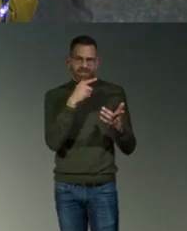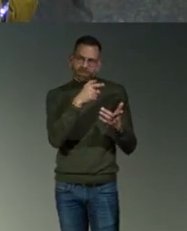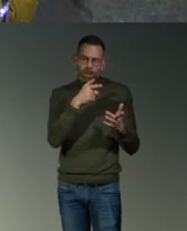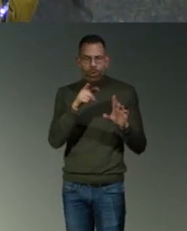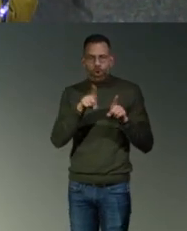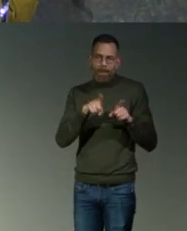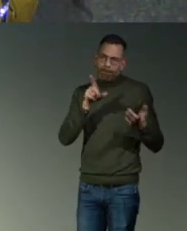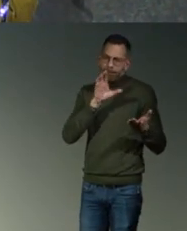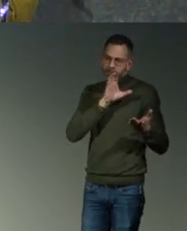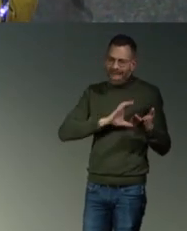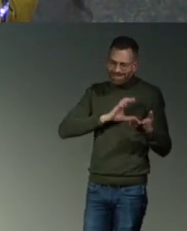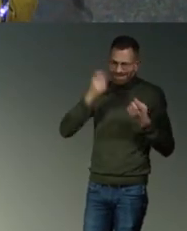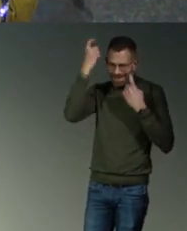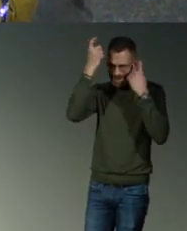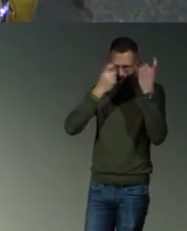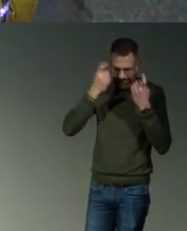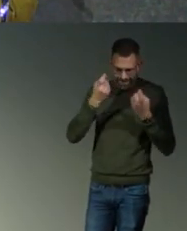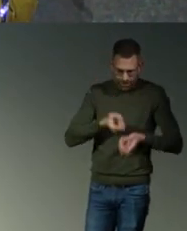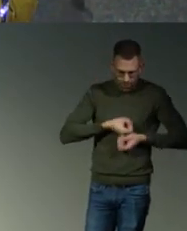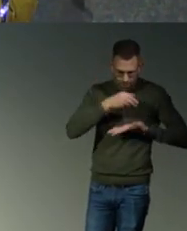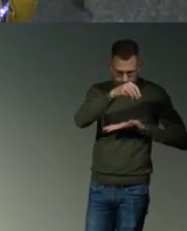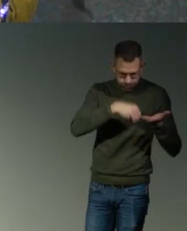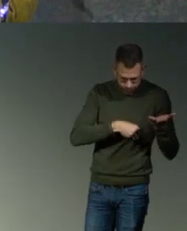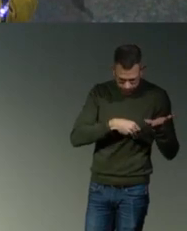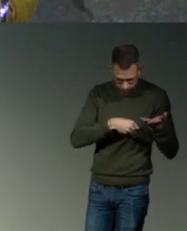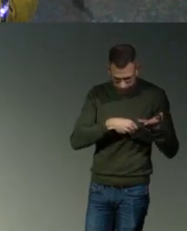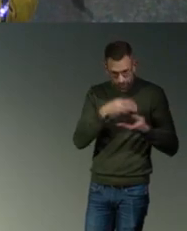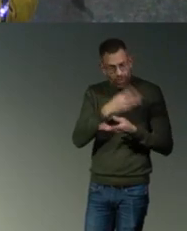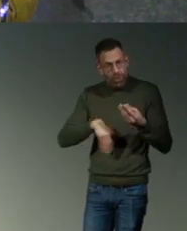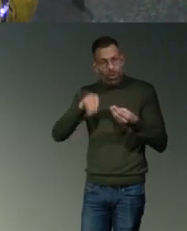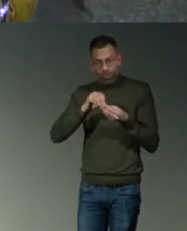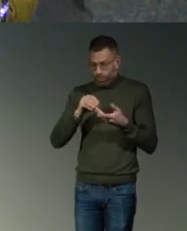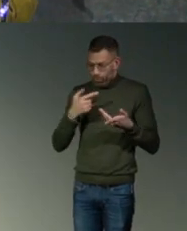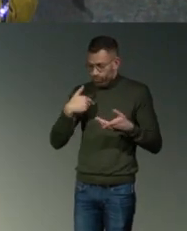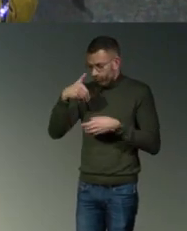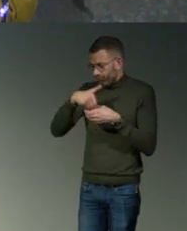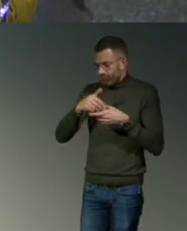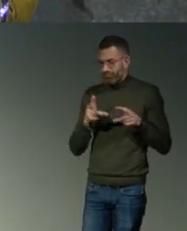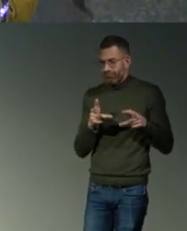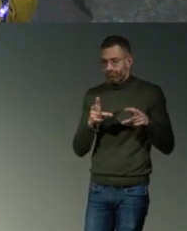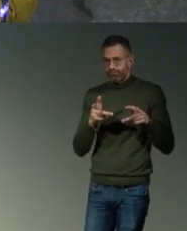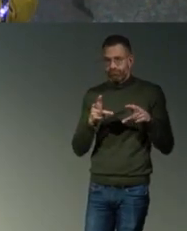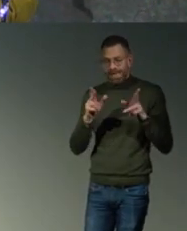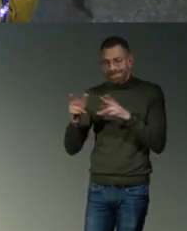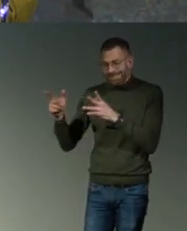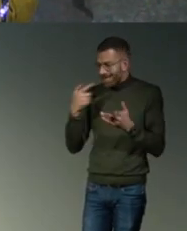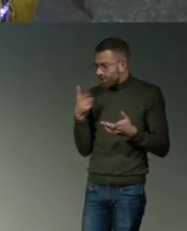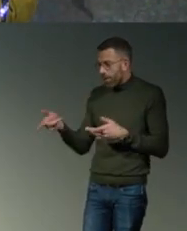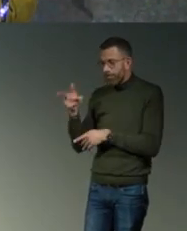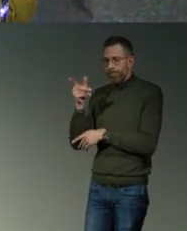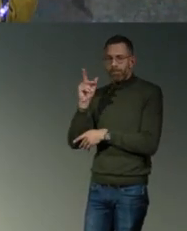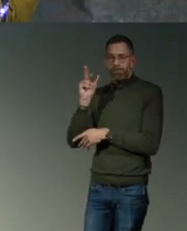essayistique, plus méditative, et puis alterne ces scènes pour tenter de sauver les